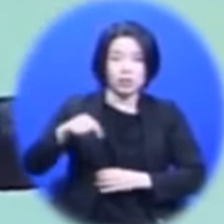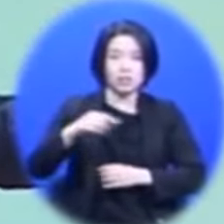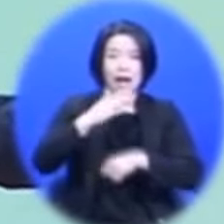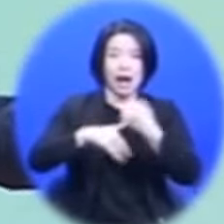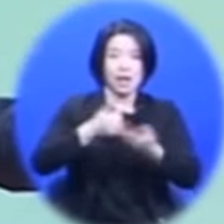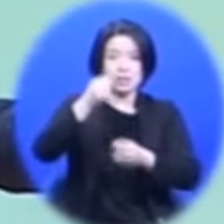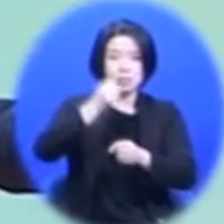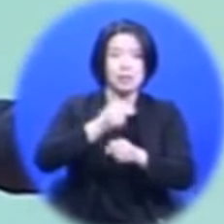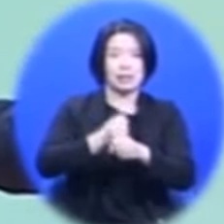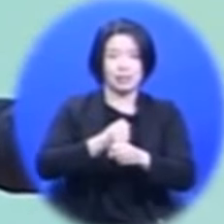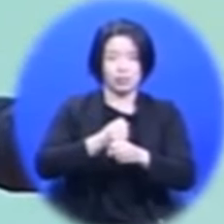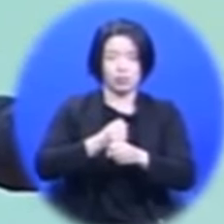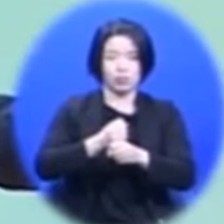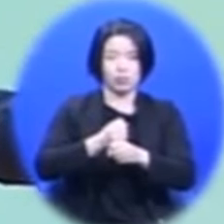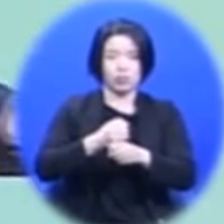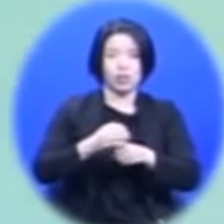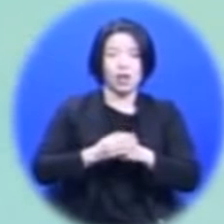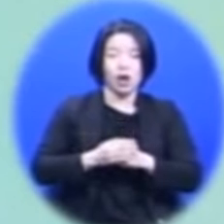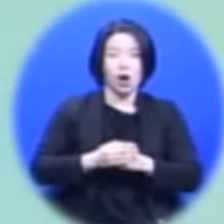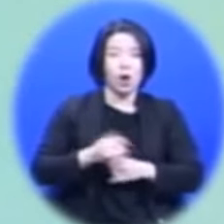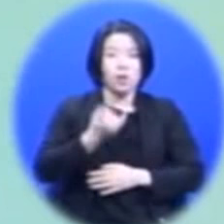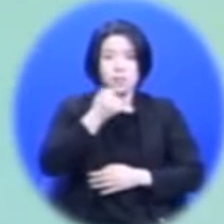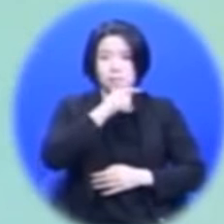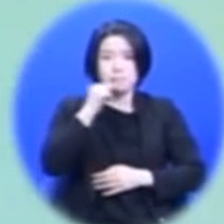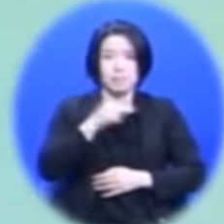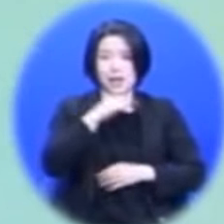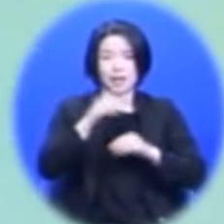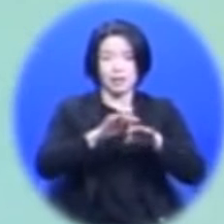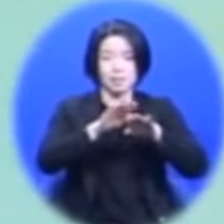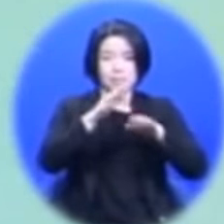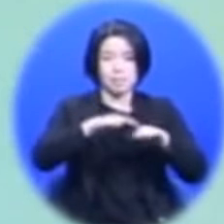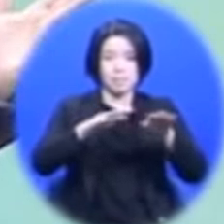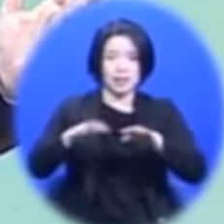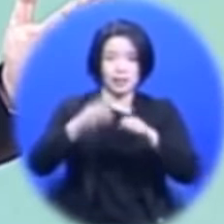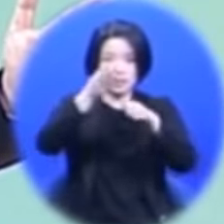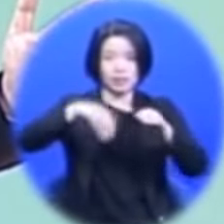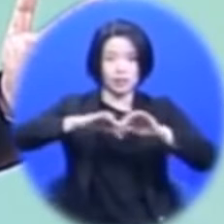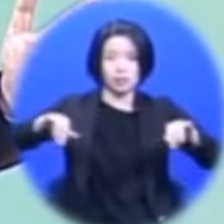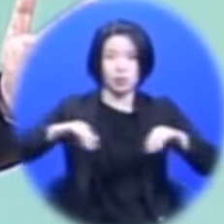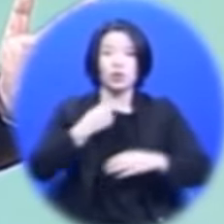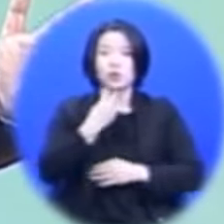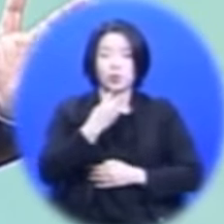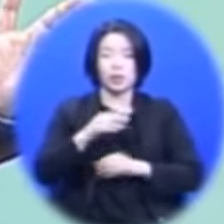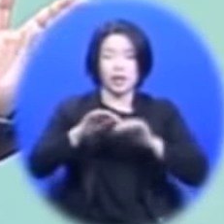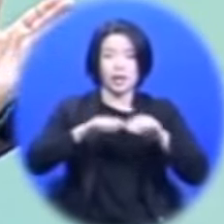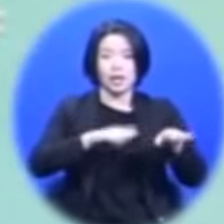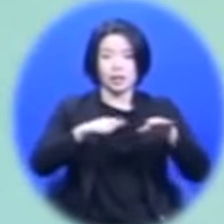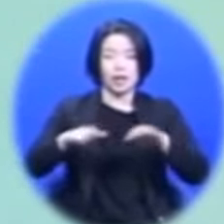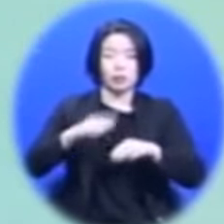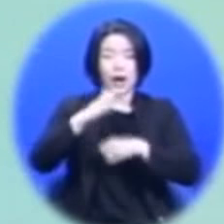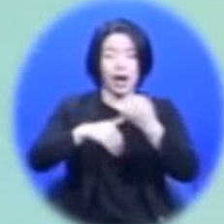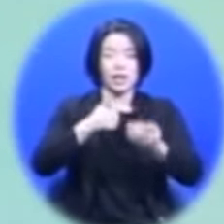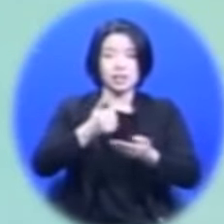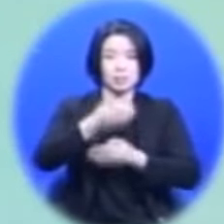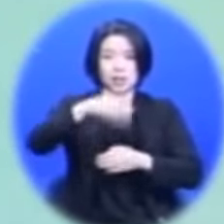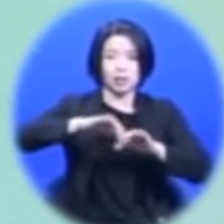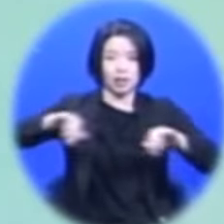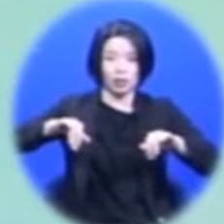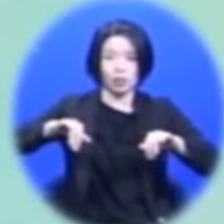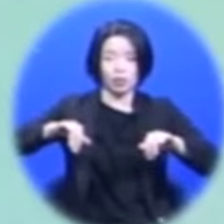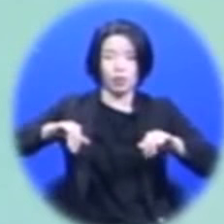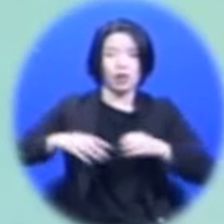하나님이 창조하셨습니다. 홍해를 하나님이 가르시고 요단강도 하나님이 가르시고 동정녀